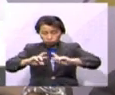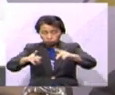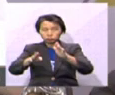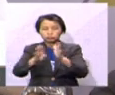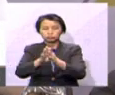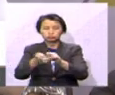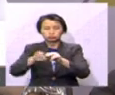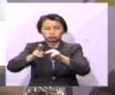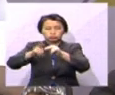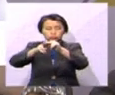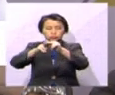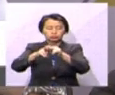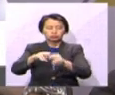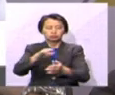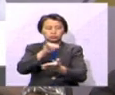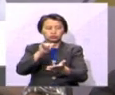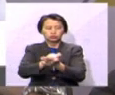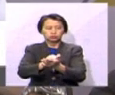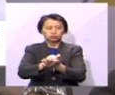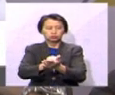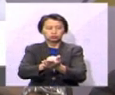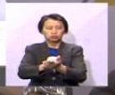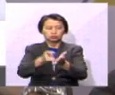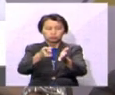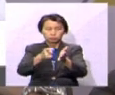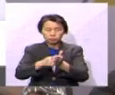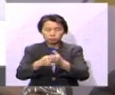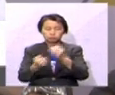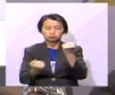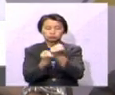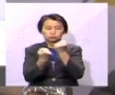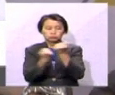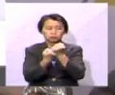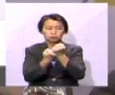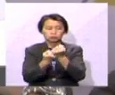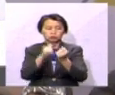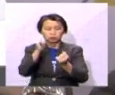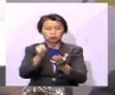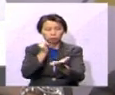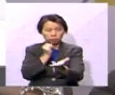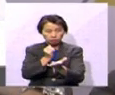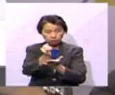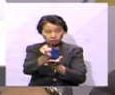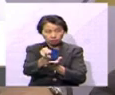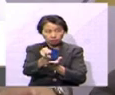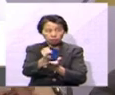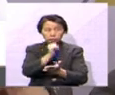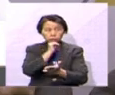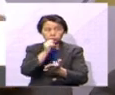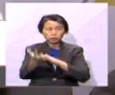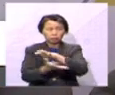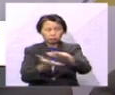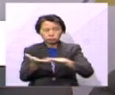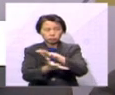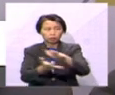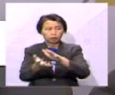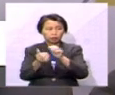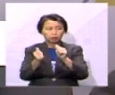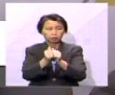berganda. Dan itu memerlukan sokongan yang ikhlas, yang tak bercampur bau